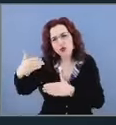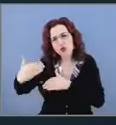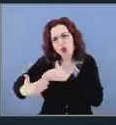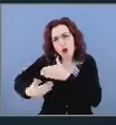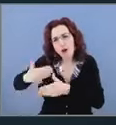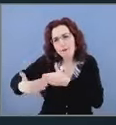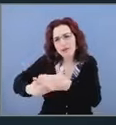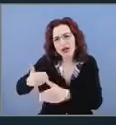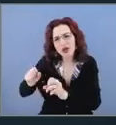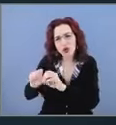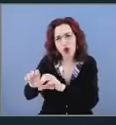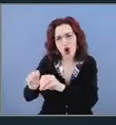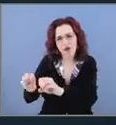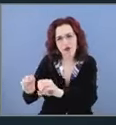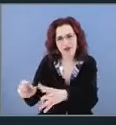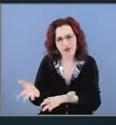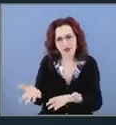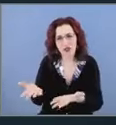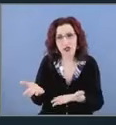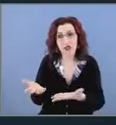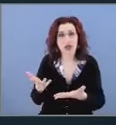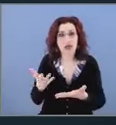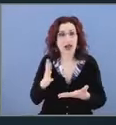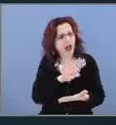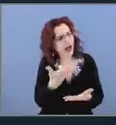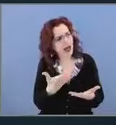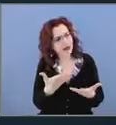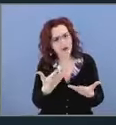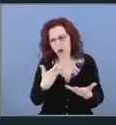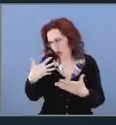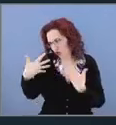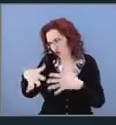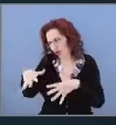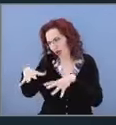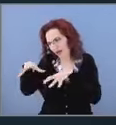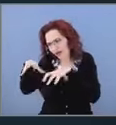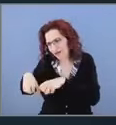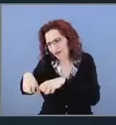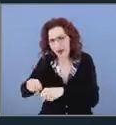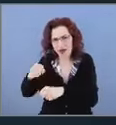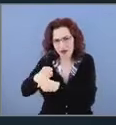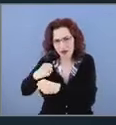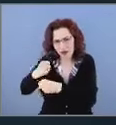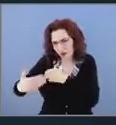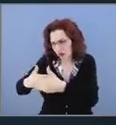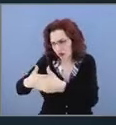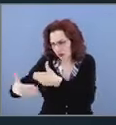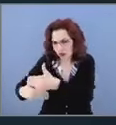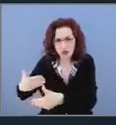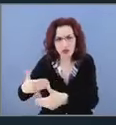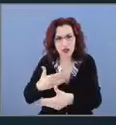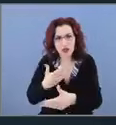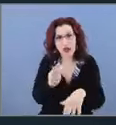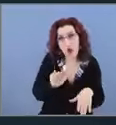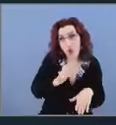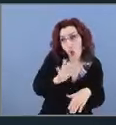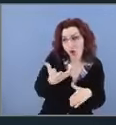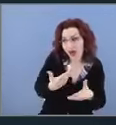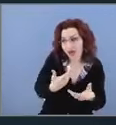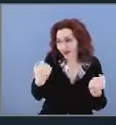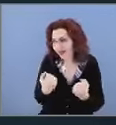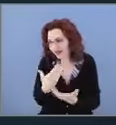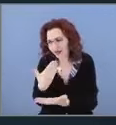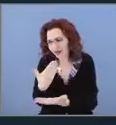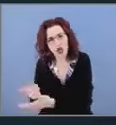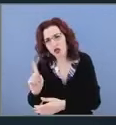altre rispetto a quelle già impegnative che fanno, ma andando ad incrementare i contenuti delle lezioni dei professori che